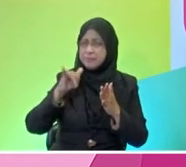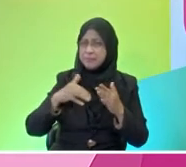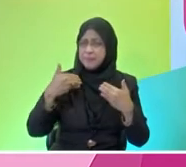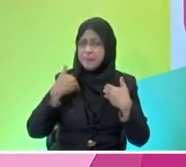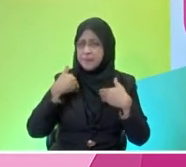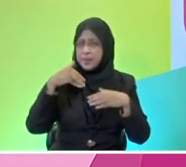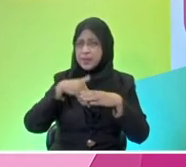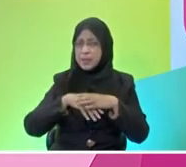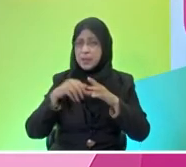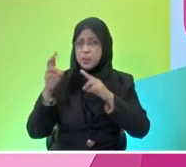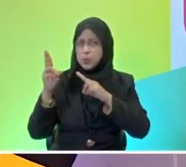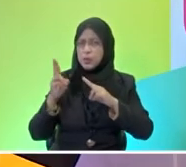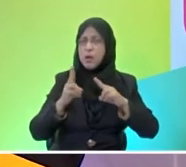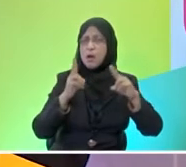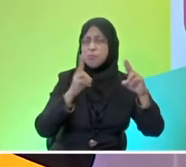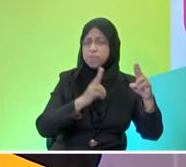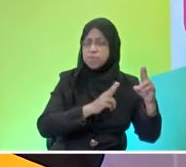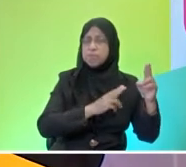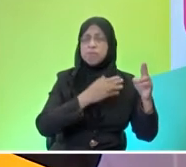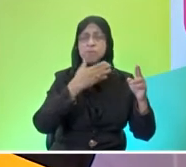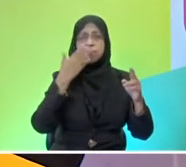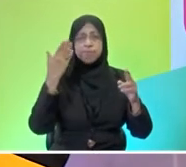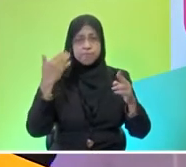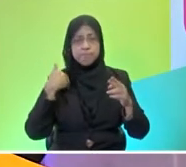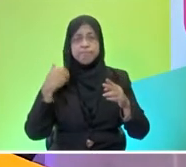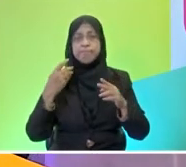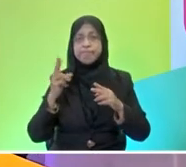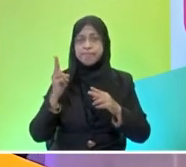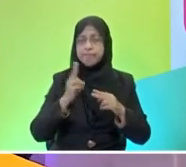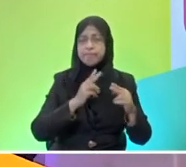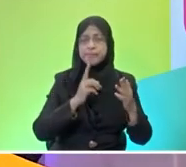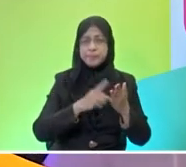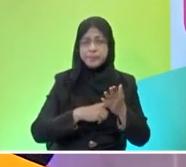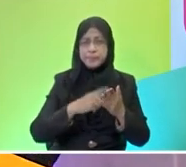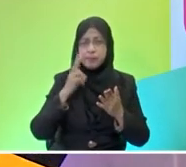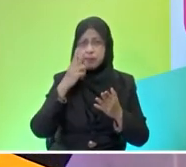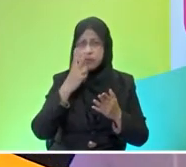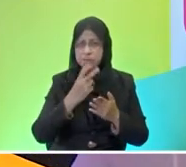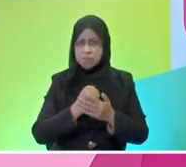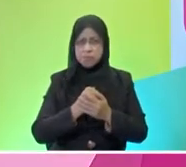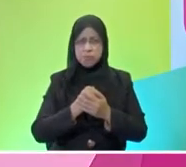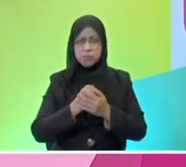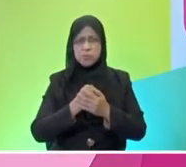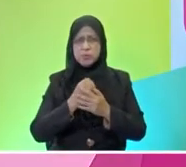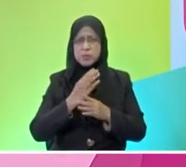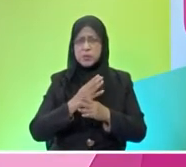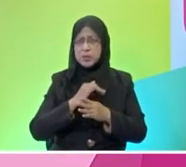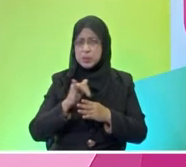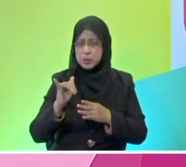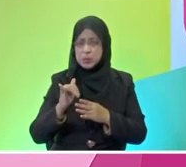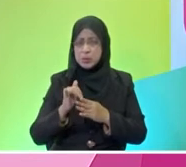di dalam udara Itulah kalau kita tengok pada slide yang seterusnya Hanifah nampak Ke sini Wih sebenarnya nih